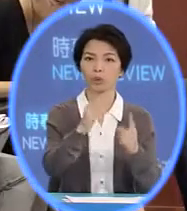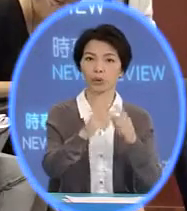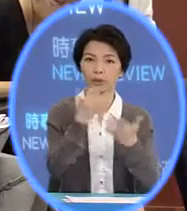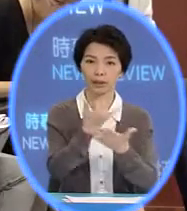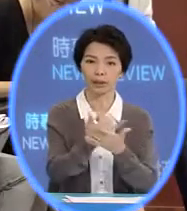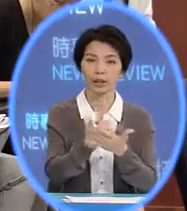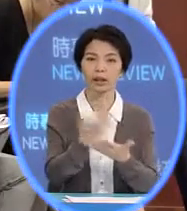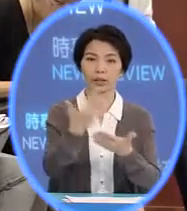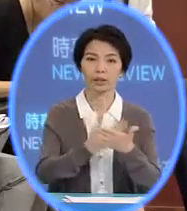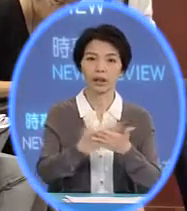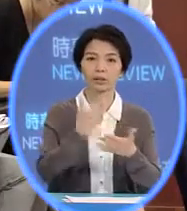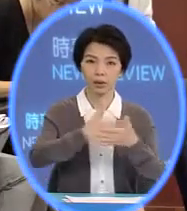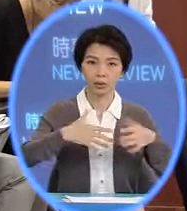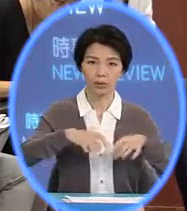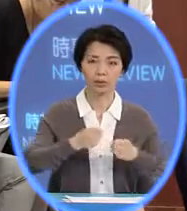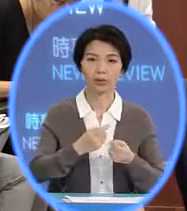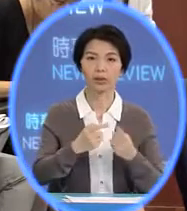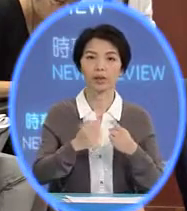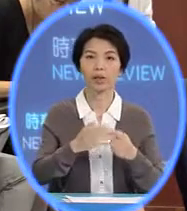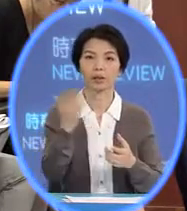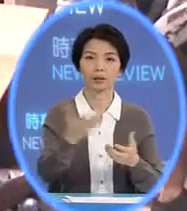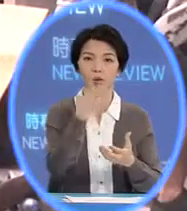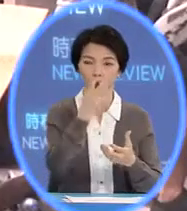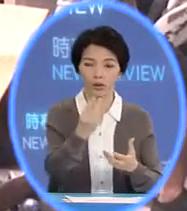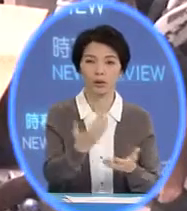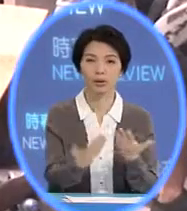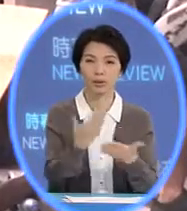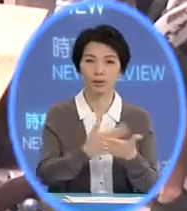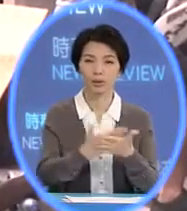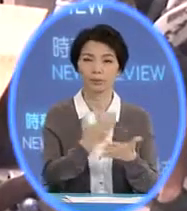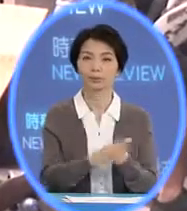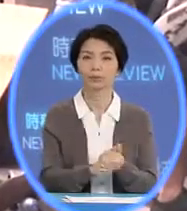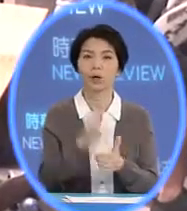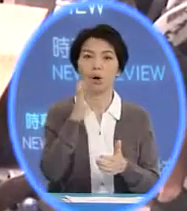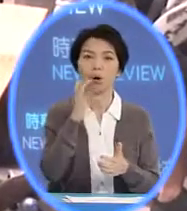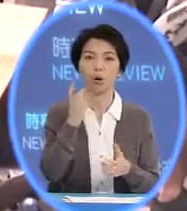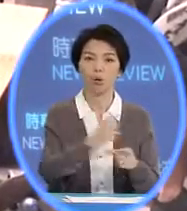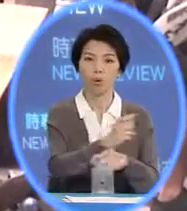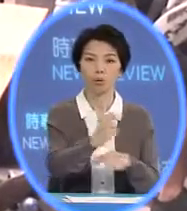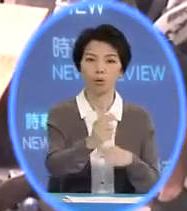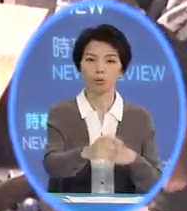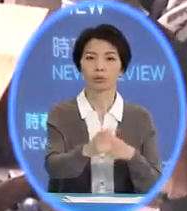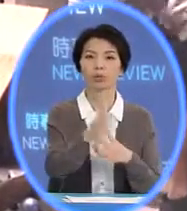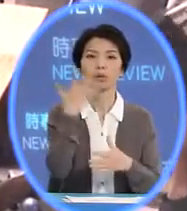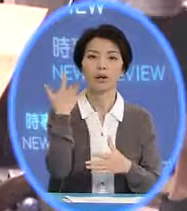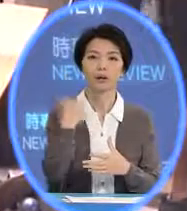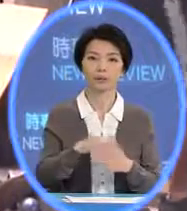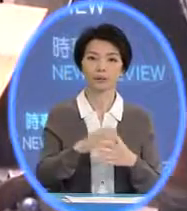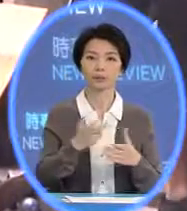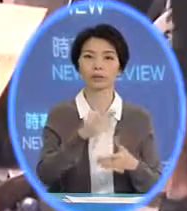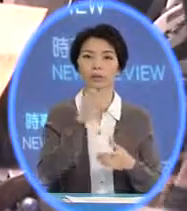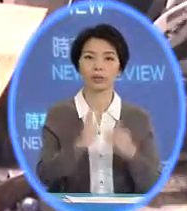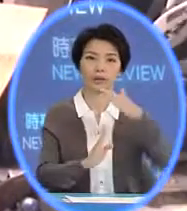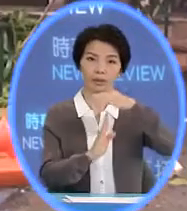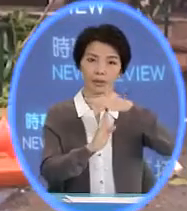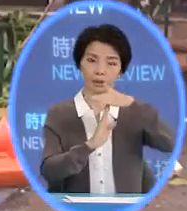都大幅減少受傷人數和財產損失。至於澳門賭場上星期日在山竹吹襲期間暫停營